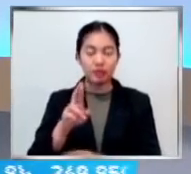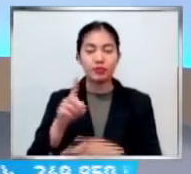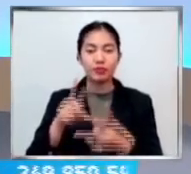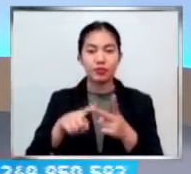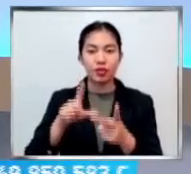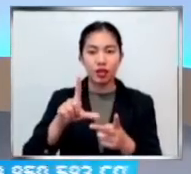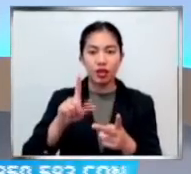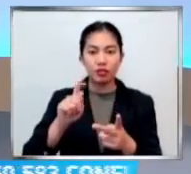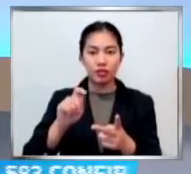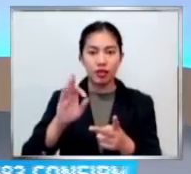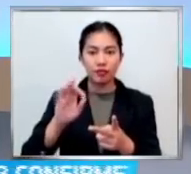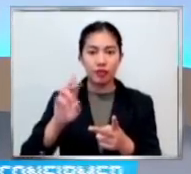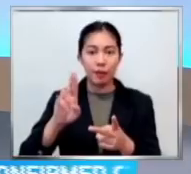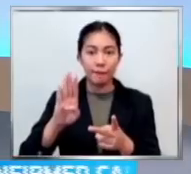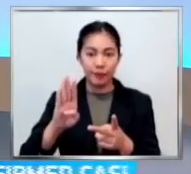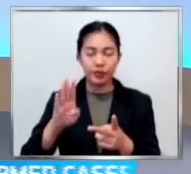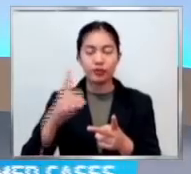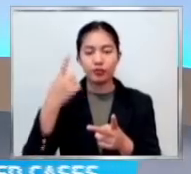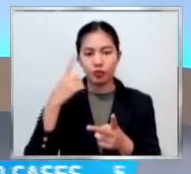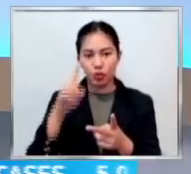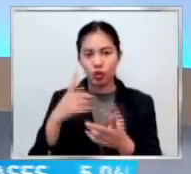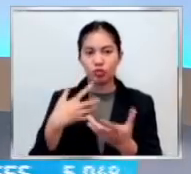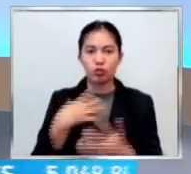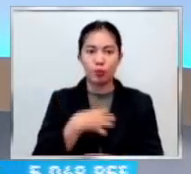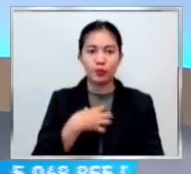commuter ng mas maagang alis ng mga bus.